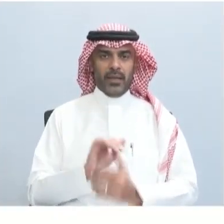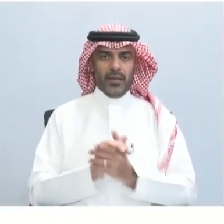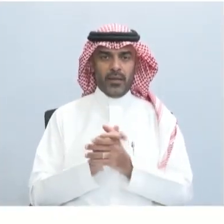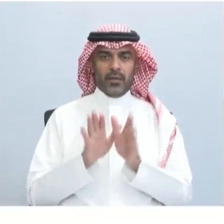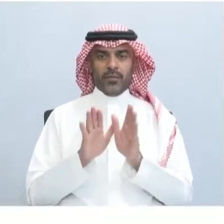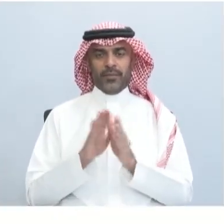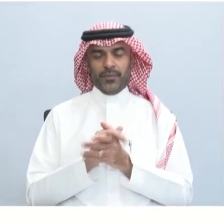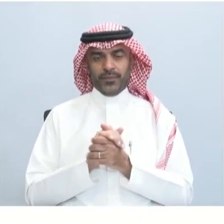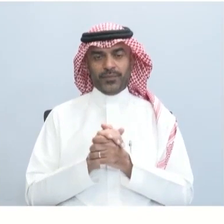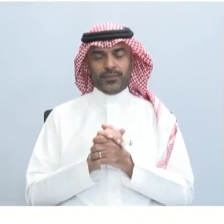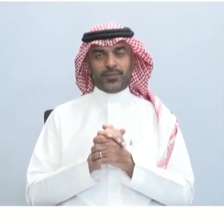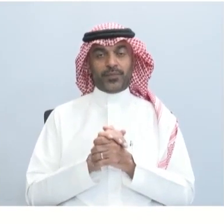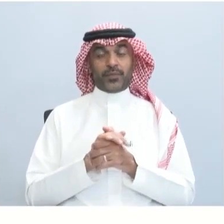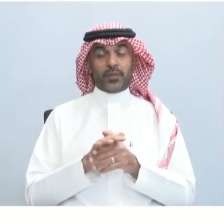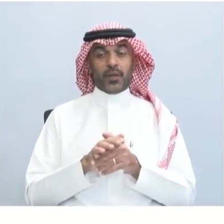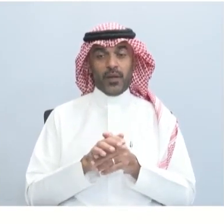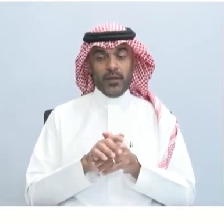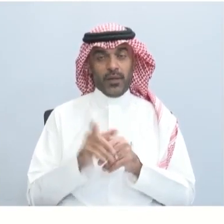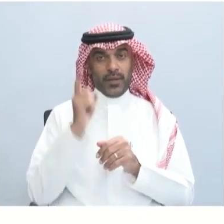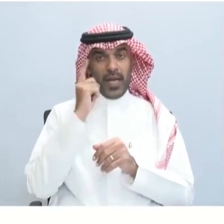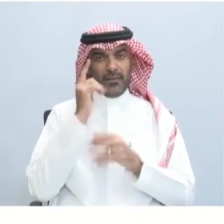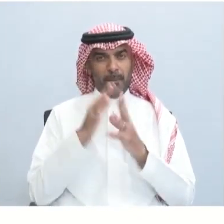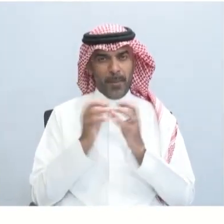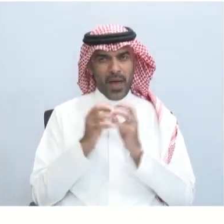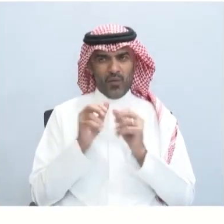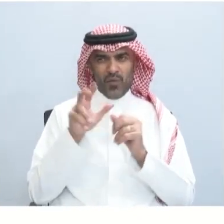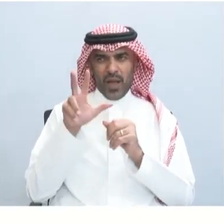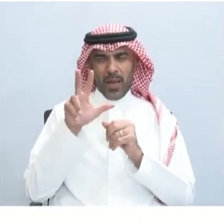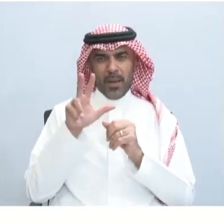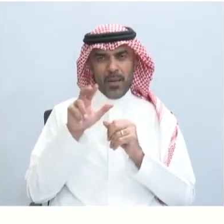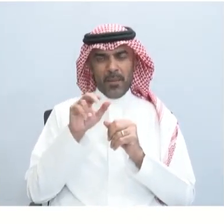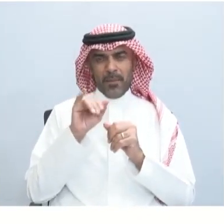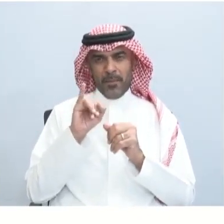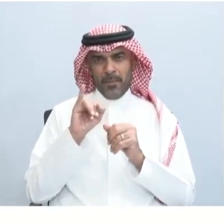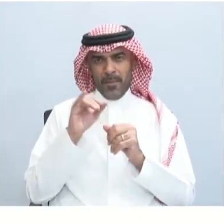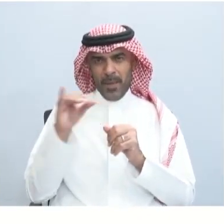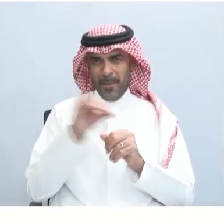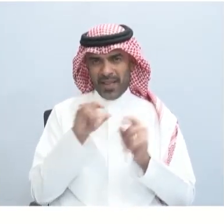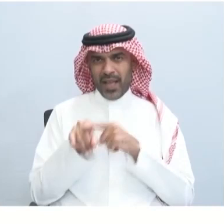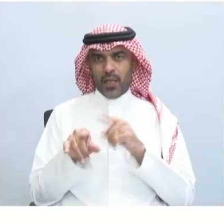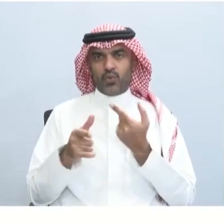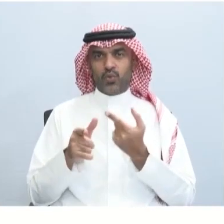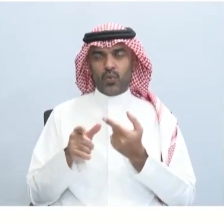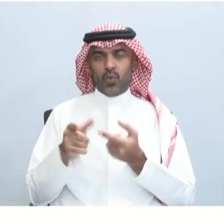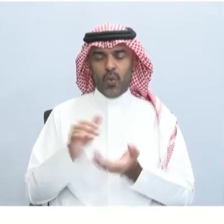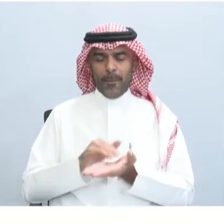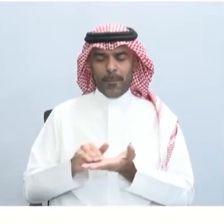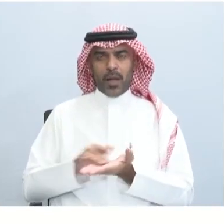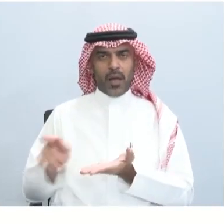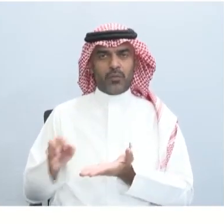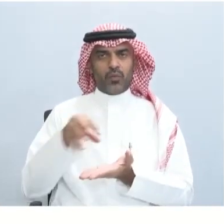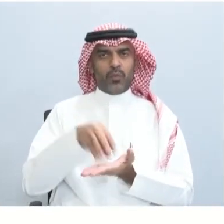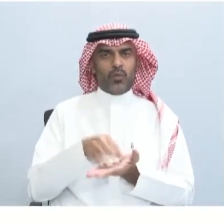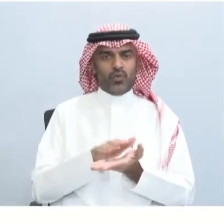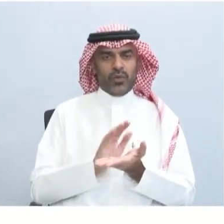تعرفنا في المراحل السابقه ان الماده هي تشغل مكان او حيز اي